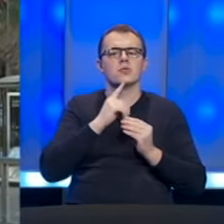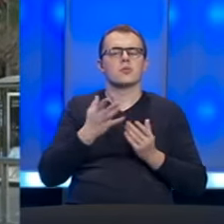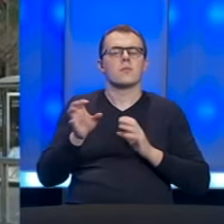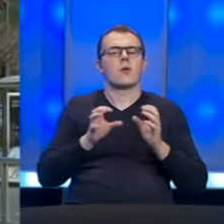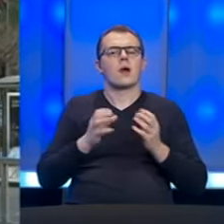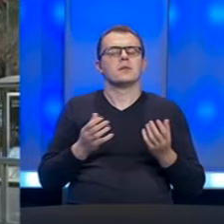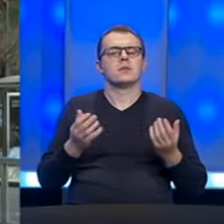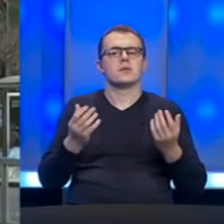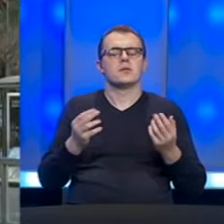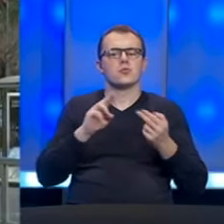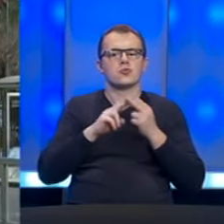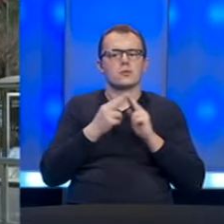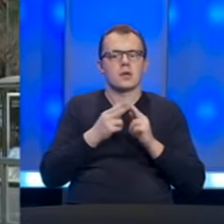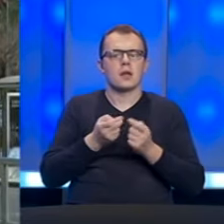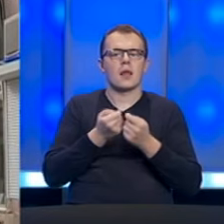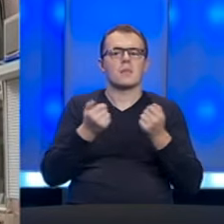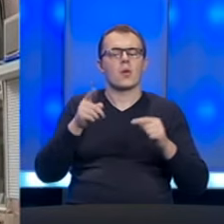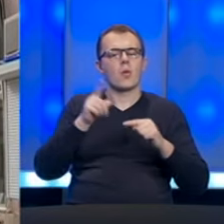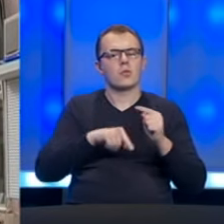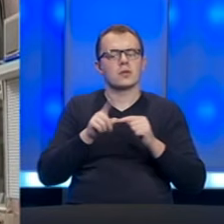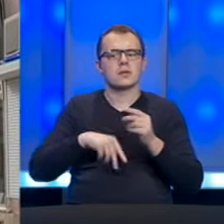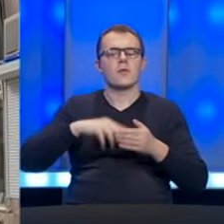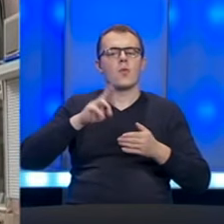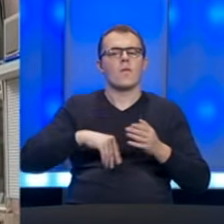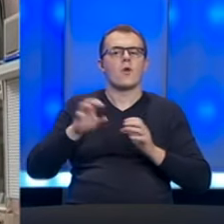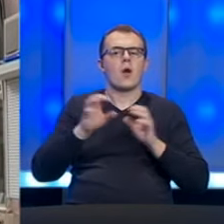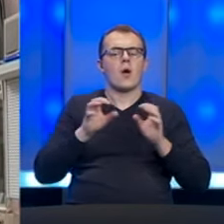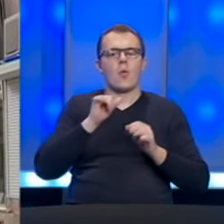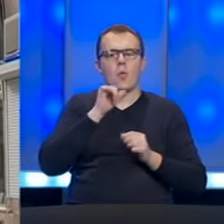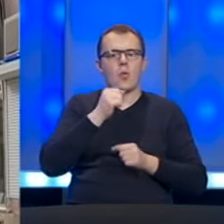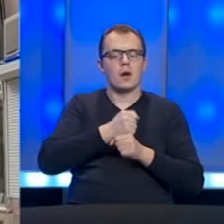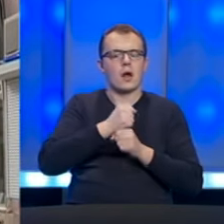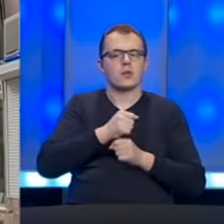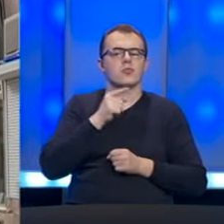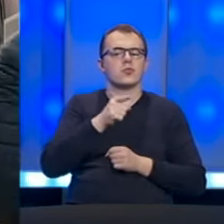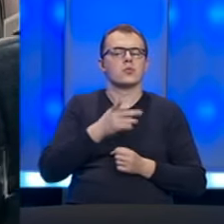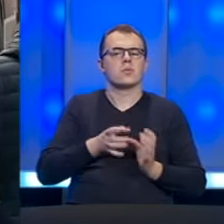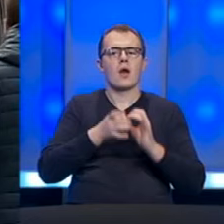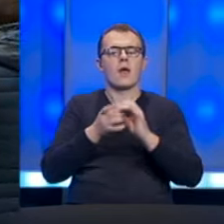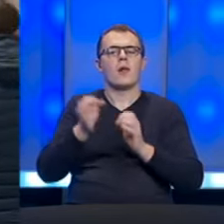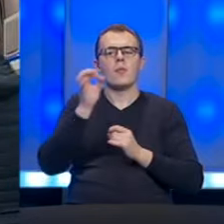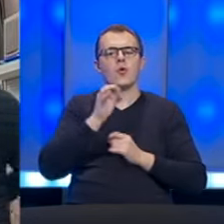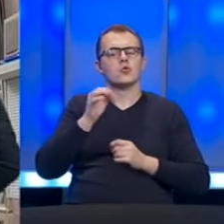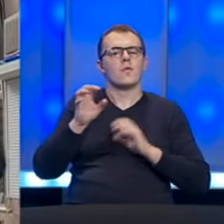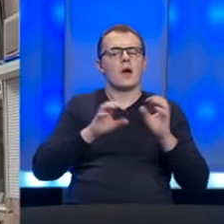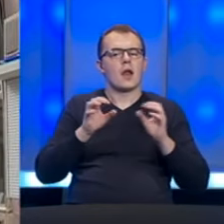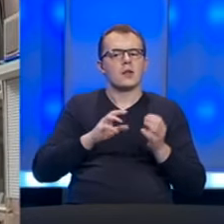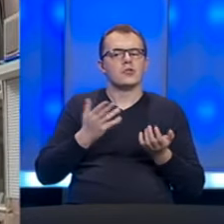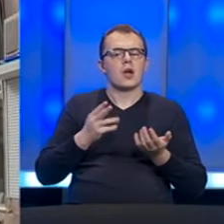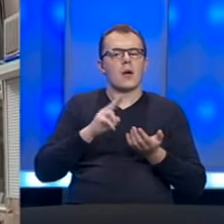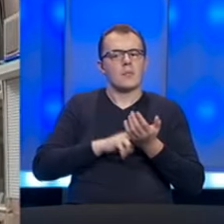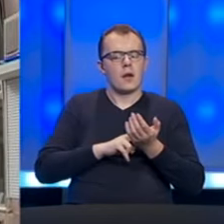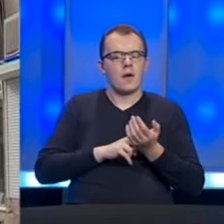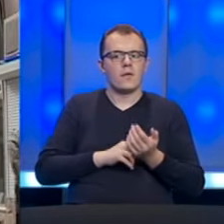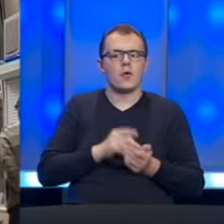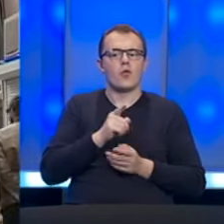radnici susretali prilikom otkazivanja ugovora o radu, i tu smo naveli, dakle, osnovna radnička